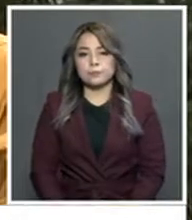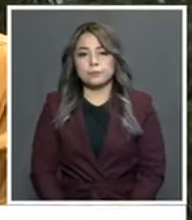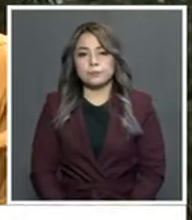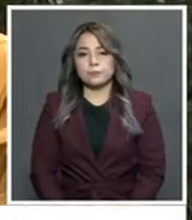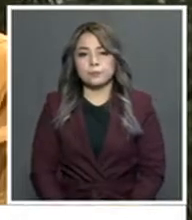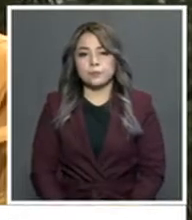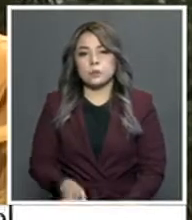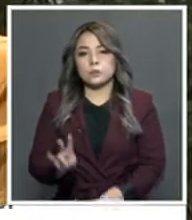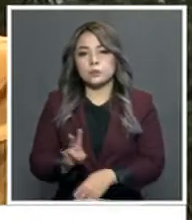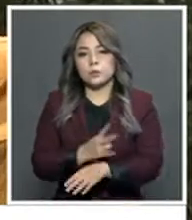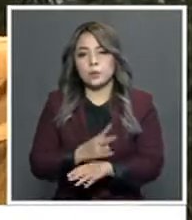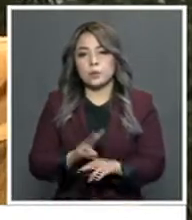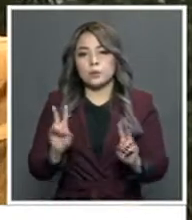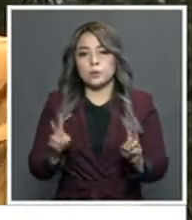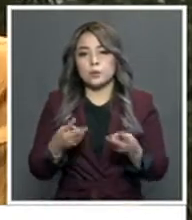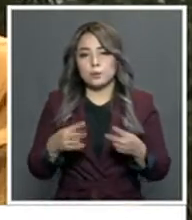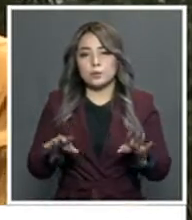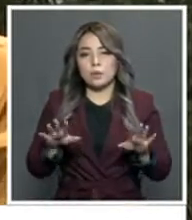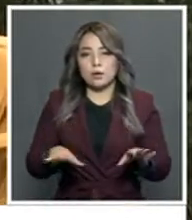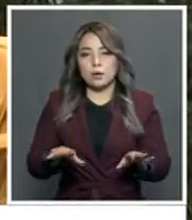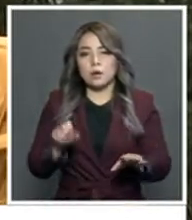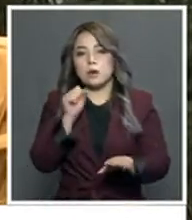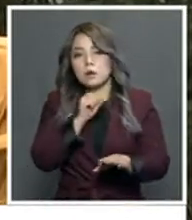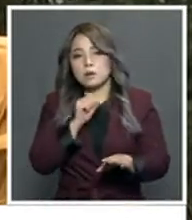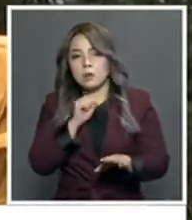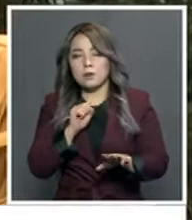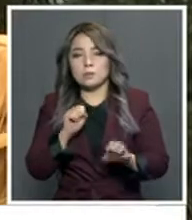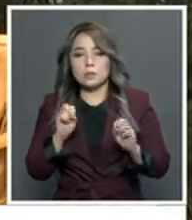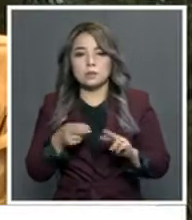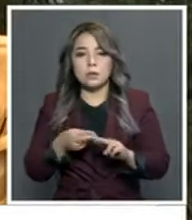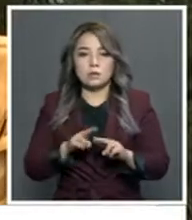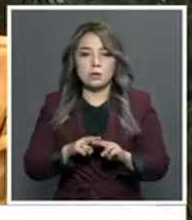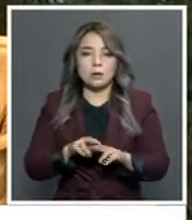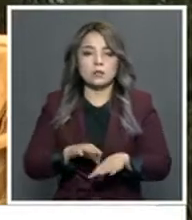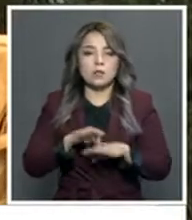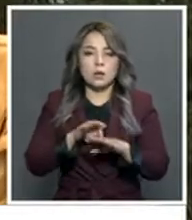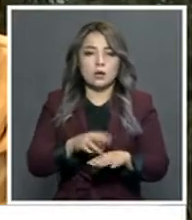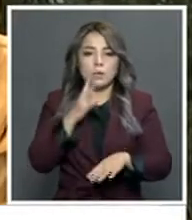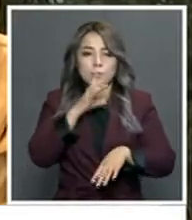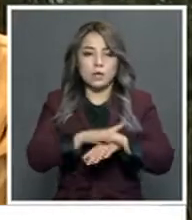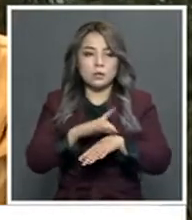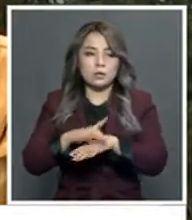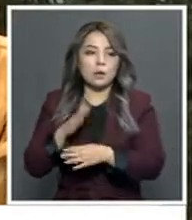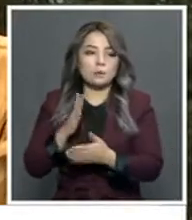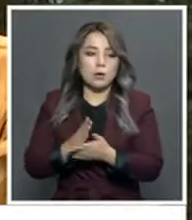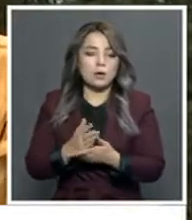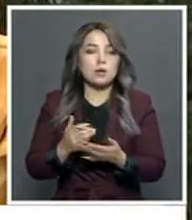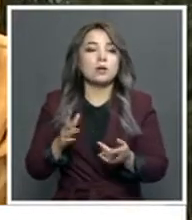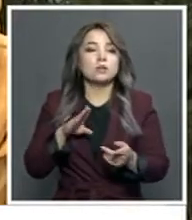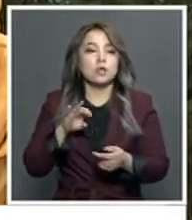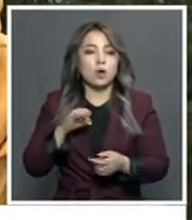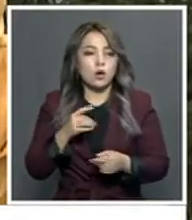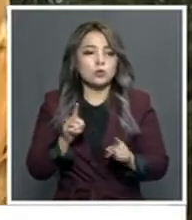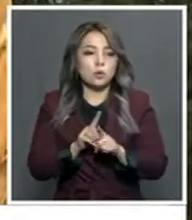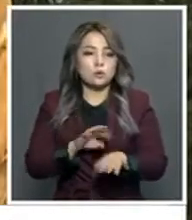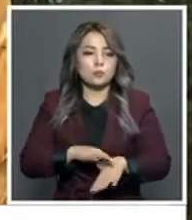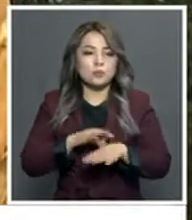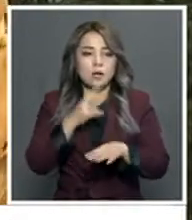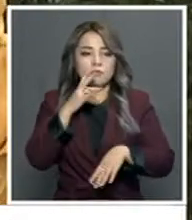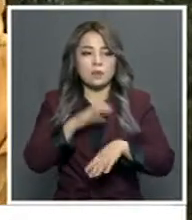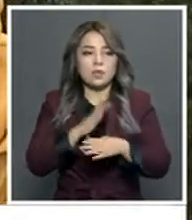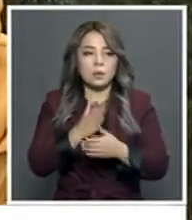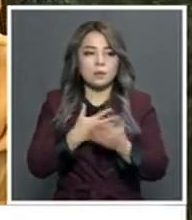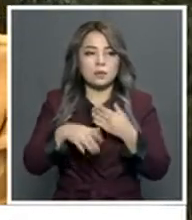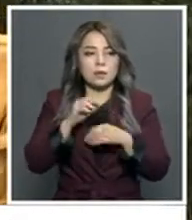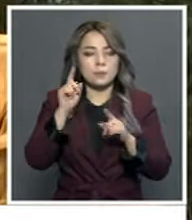Түнгі клубтар, караоке барлар, есіктерін жауып алып, жұмыс жасап жатқан фактілер де болды. Той жасап жатқан да фактілер болды. Оны өздеріңіз